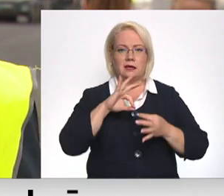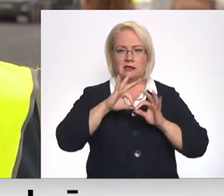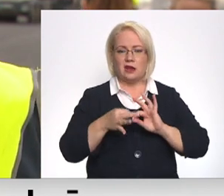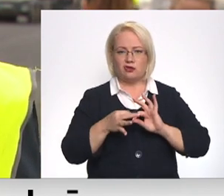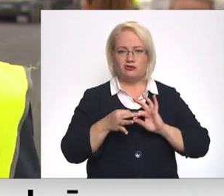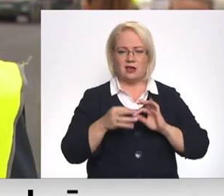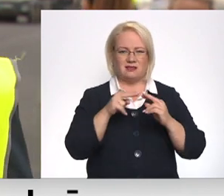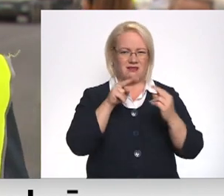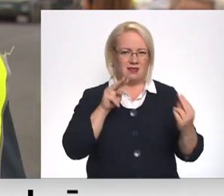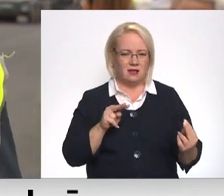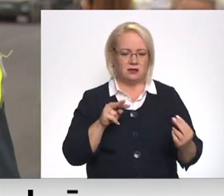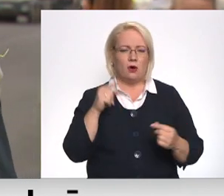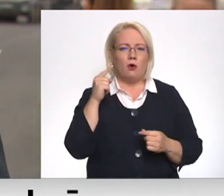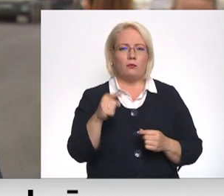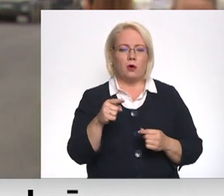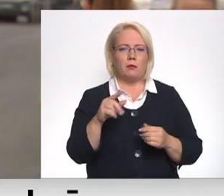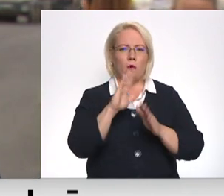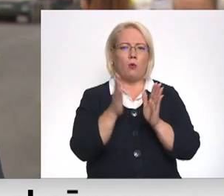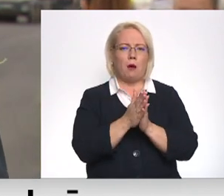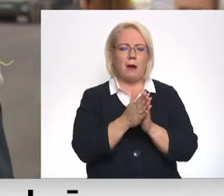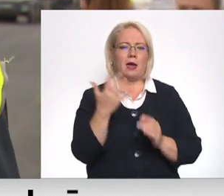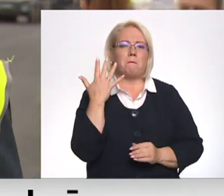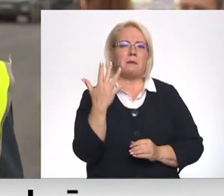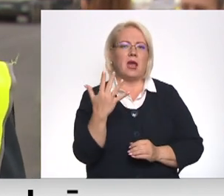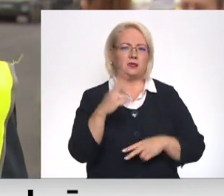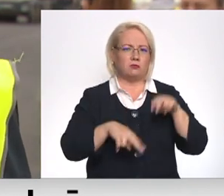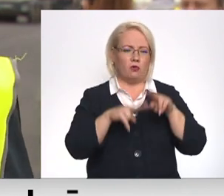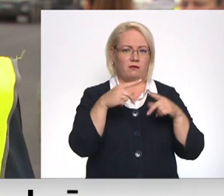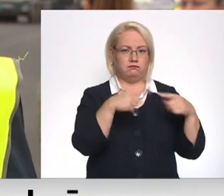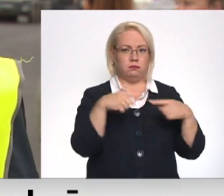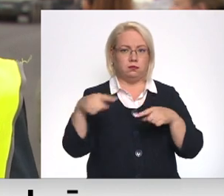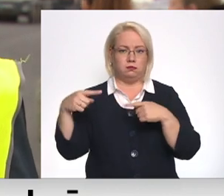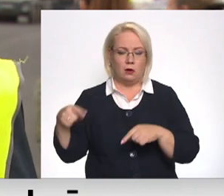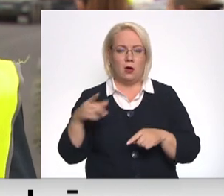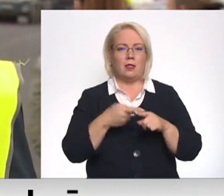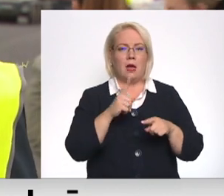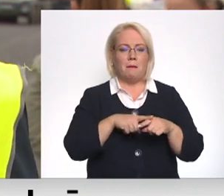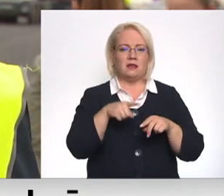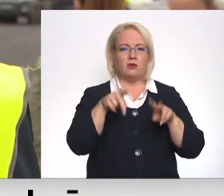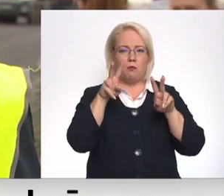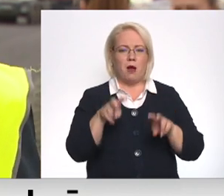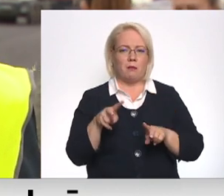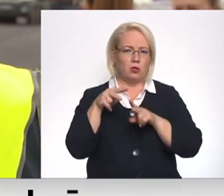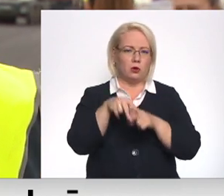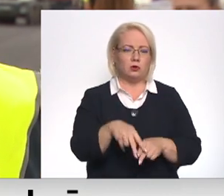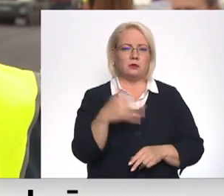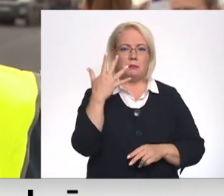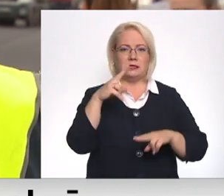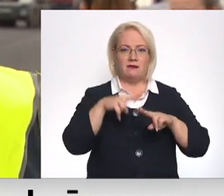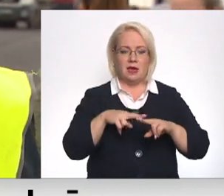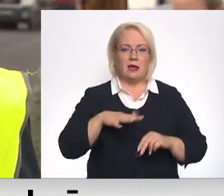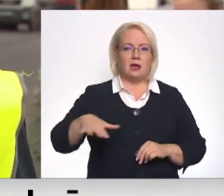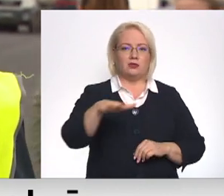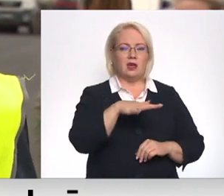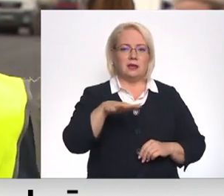sastāv vispār no kādām piecām būvēm. Līdz ar to mēs esam redzot piecās vietās viņu slogosim. Ja, un tā ir tikai pirmā vieta, tas